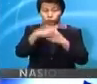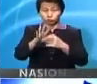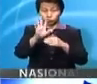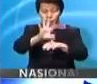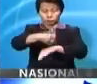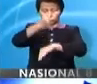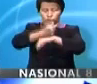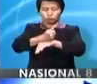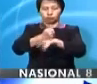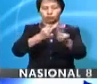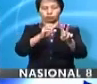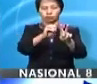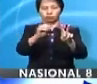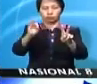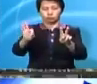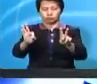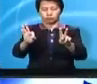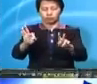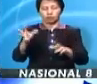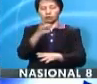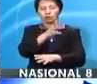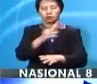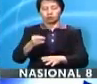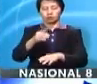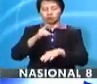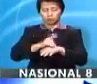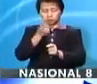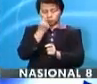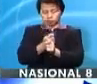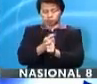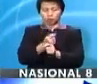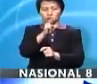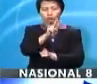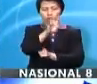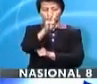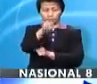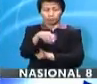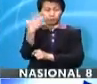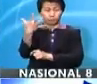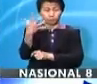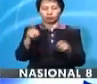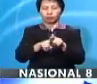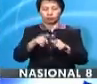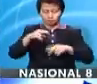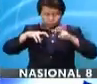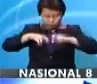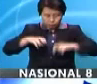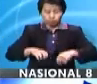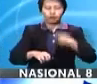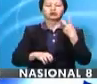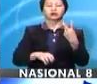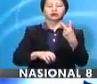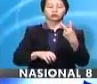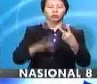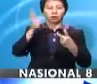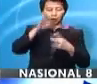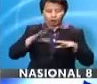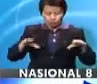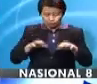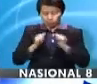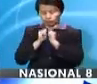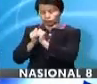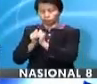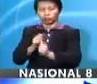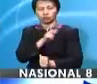ditubuh pada tahun 2009. Sementara itu ditetapkan 26 Mei depan sebagai prosiding yang kedua yang akan dilakukan